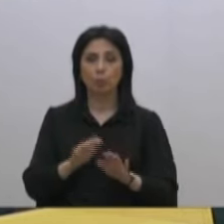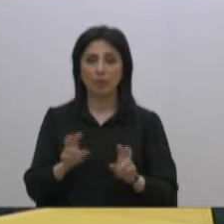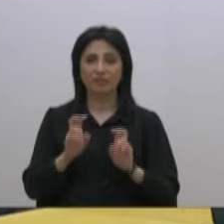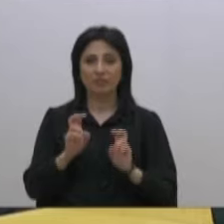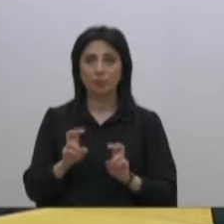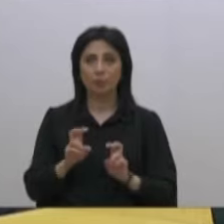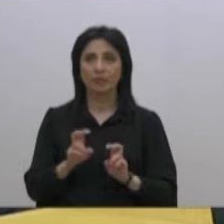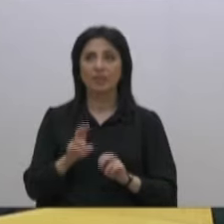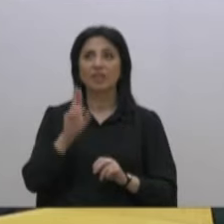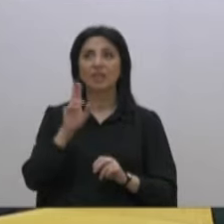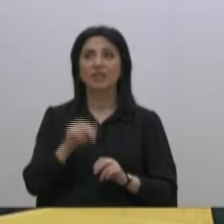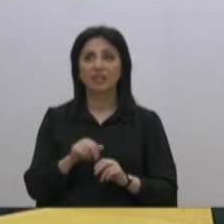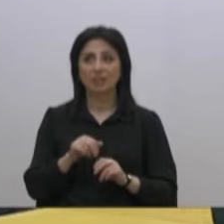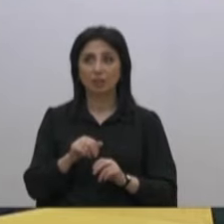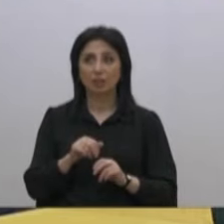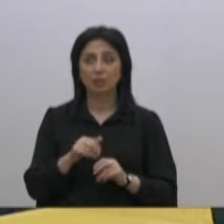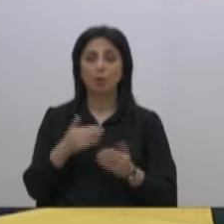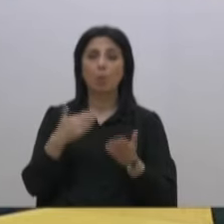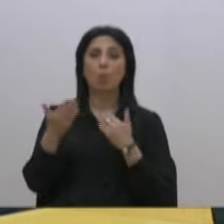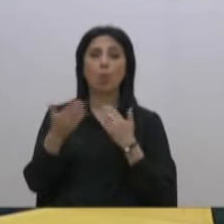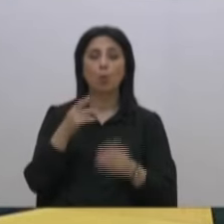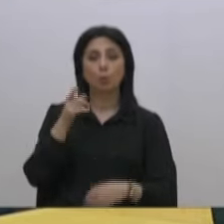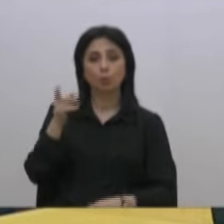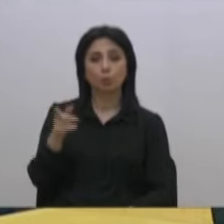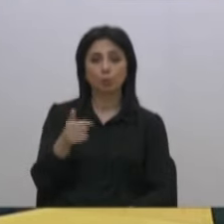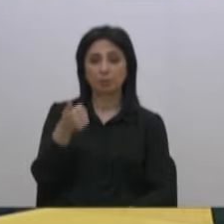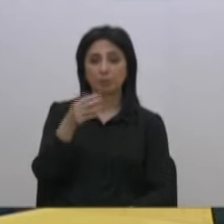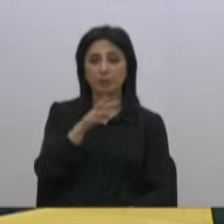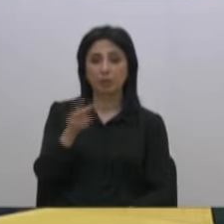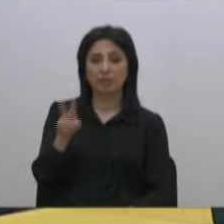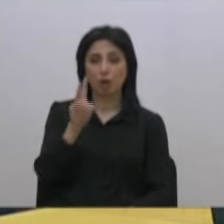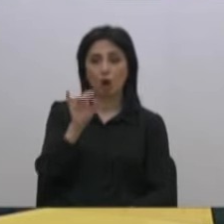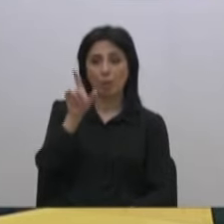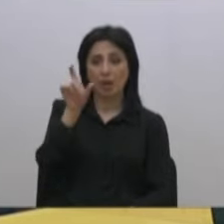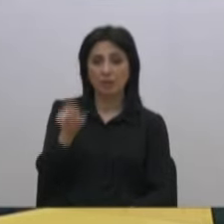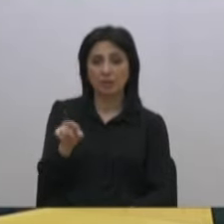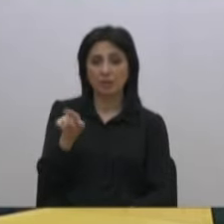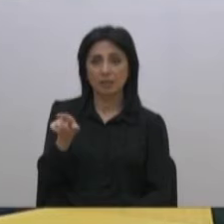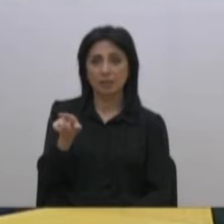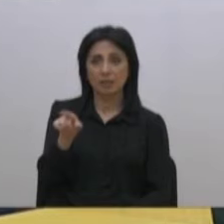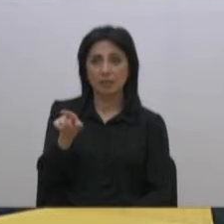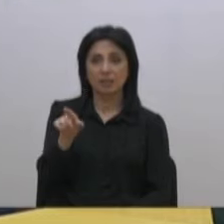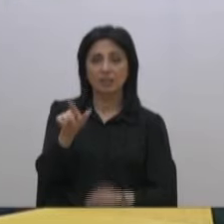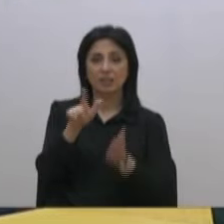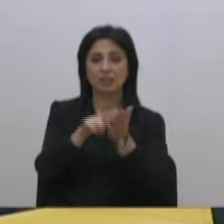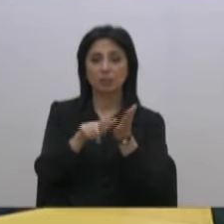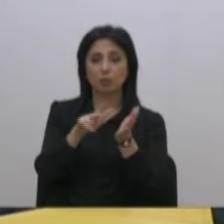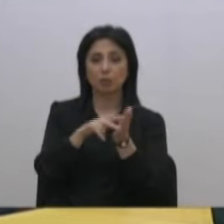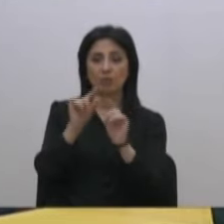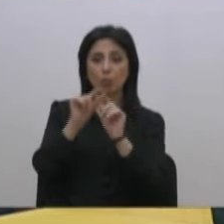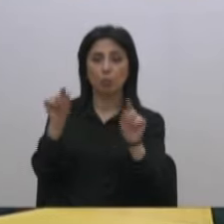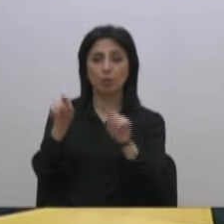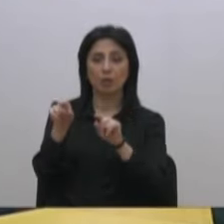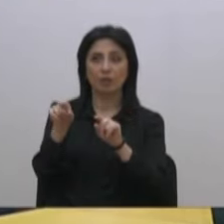უპატივცემულობას და მოუწოდებს პრემიერ-მინისტრ ირაკლი ყობახიძეს, რომ 78